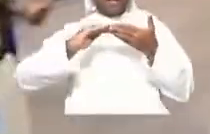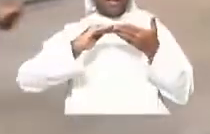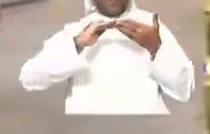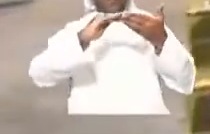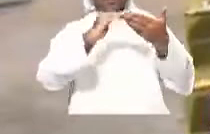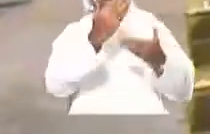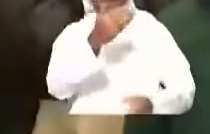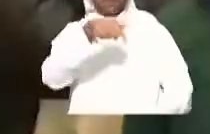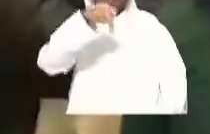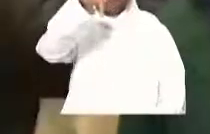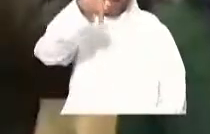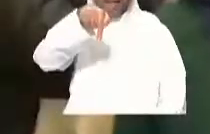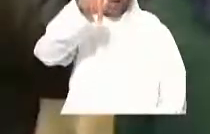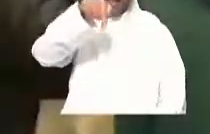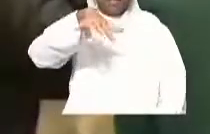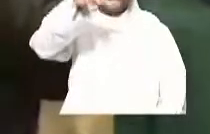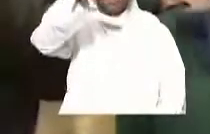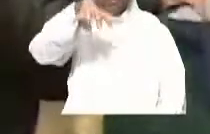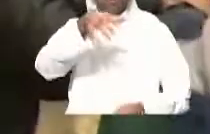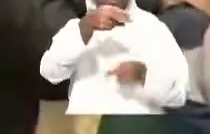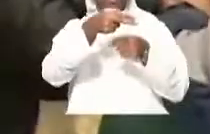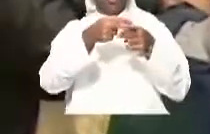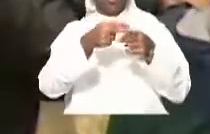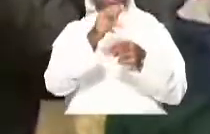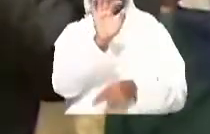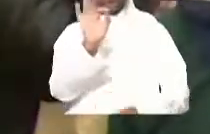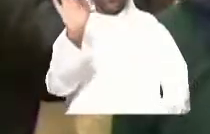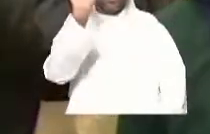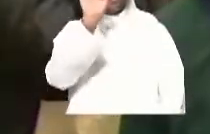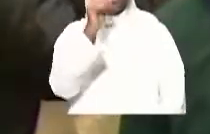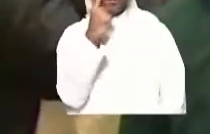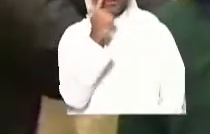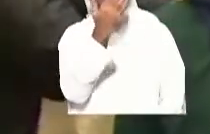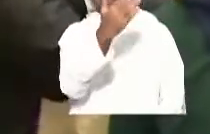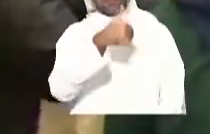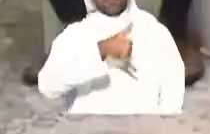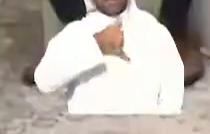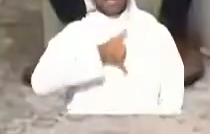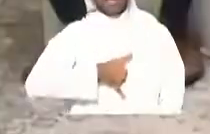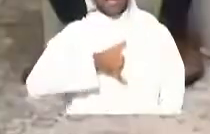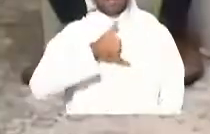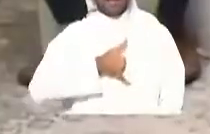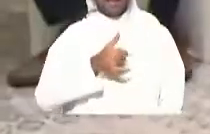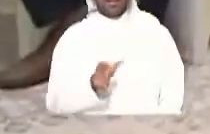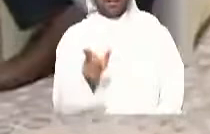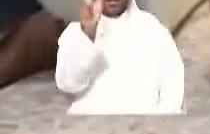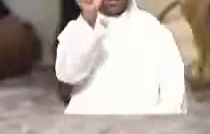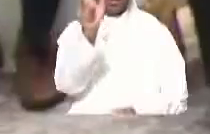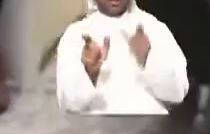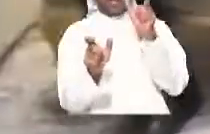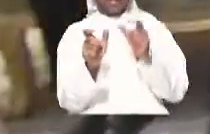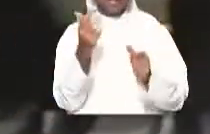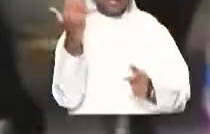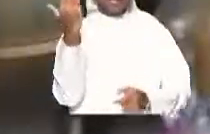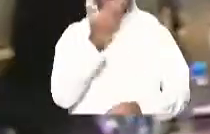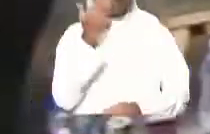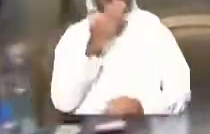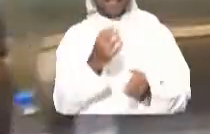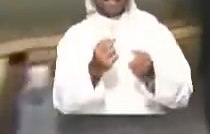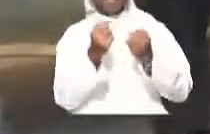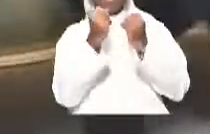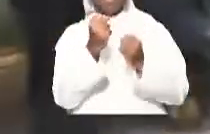أيضا فنيا ومهنيا في عدة مجالات. ها هي اليوم تدشن